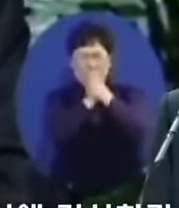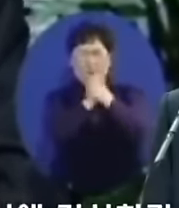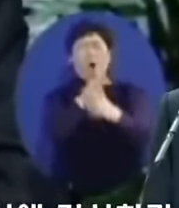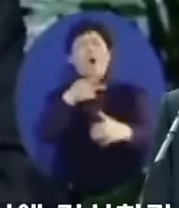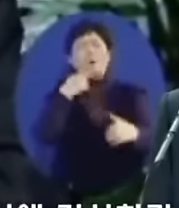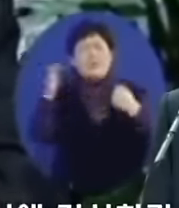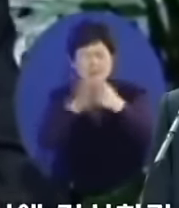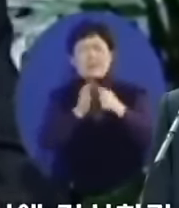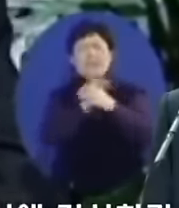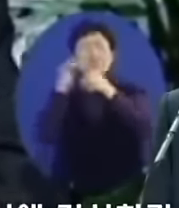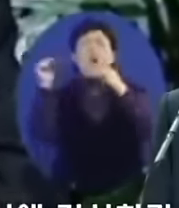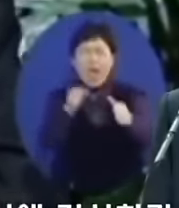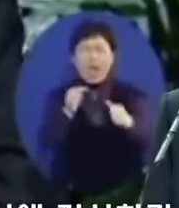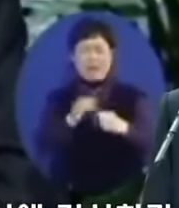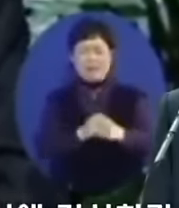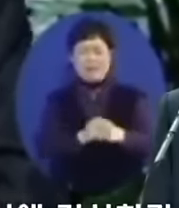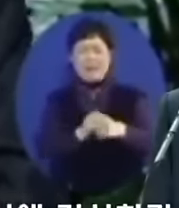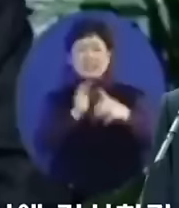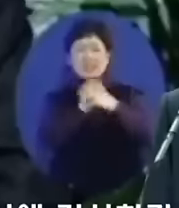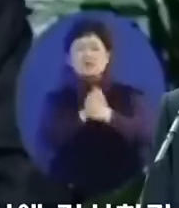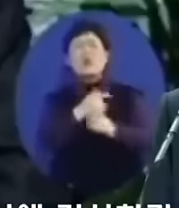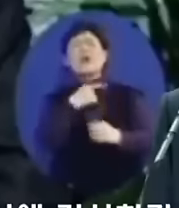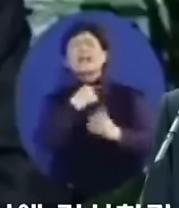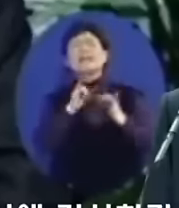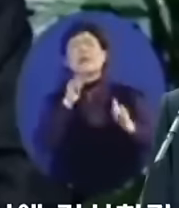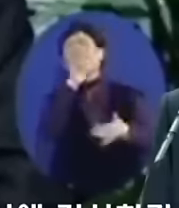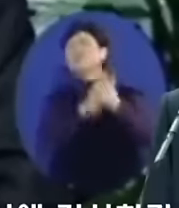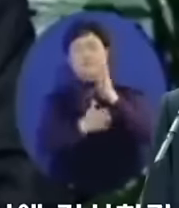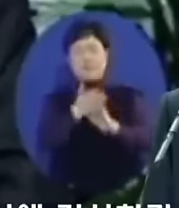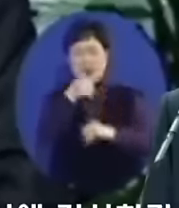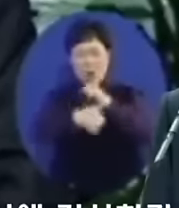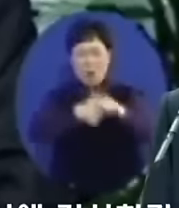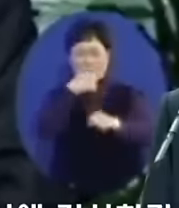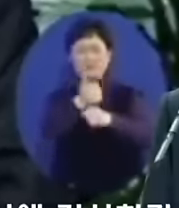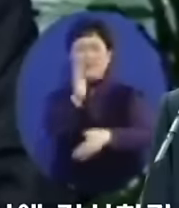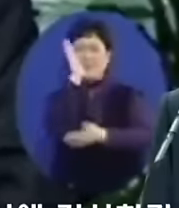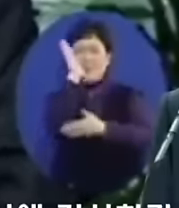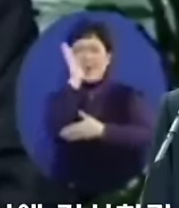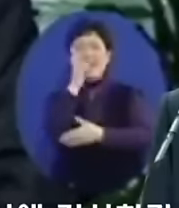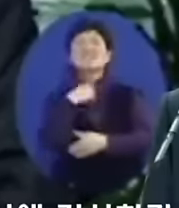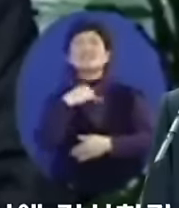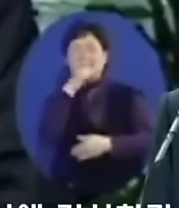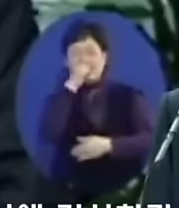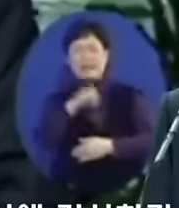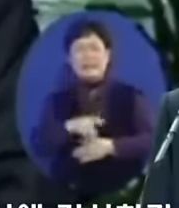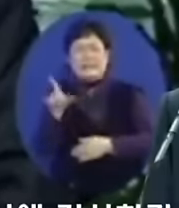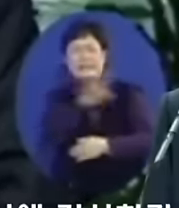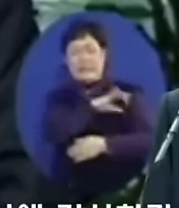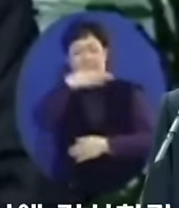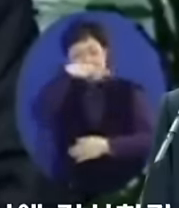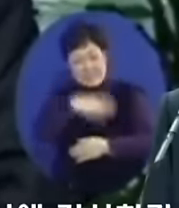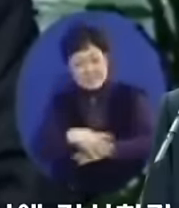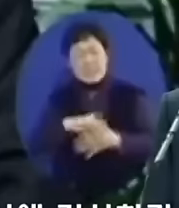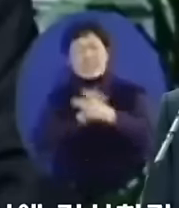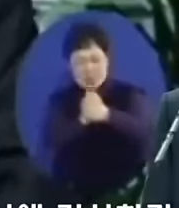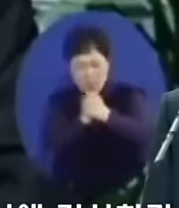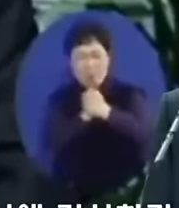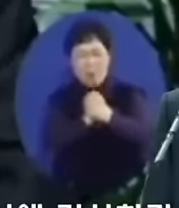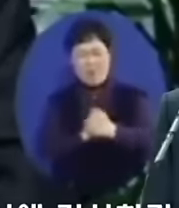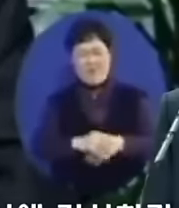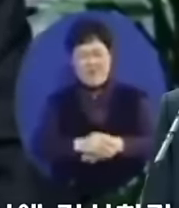것입니다. 기도가 하고 싶은 사람 누가 있습니까? 제가 50년 목회를 했지만은 제일 힘든 것이